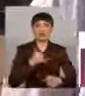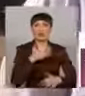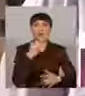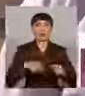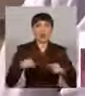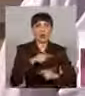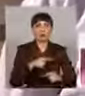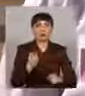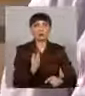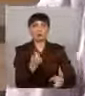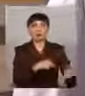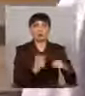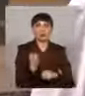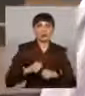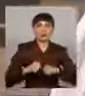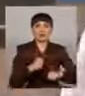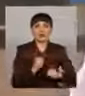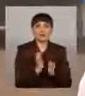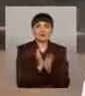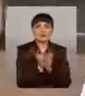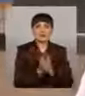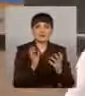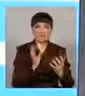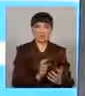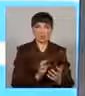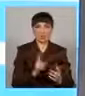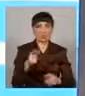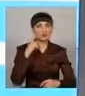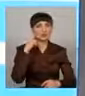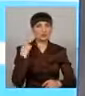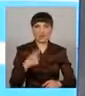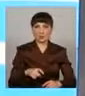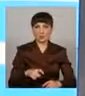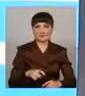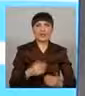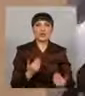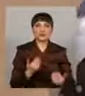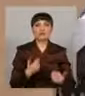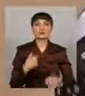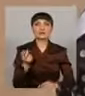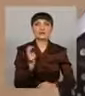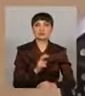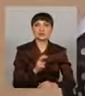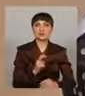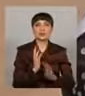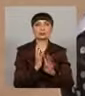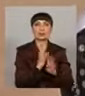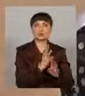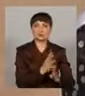много, толкаем друг друга. Хотим протиснуться в автобус, там очень жарко. Вот сейчас пошли, друг за другом